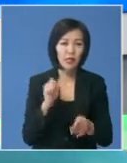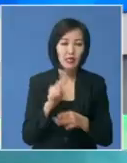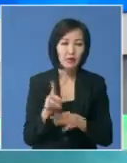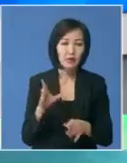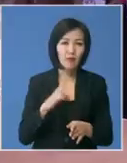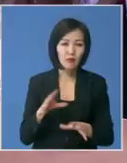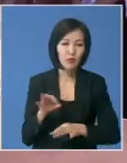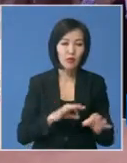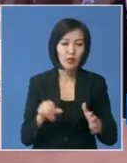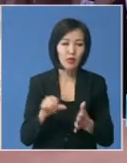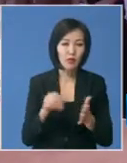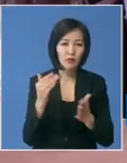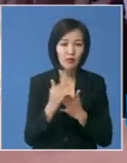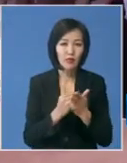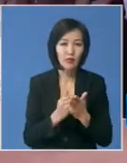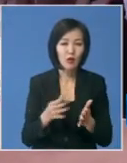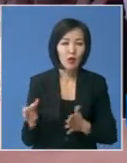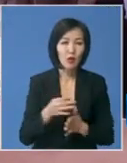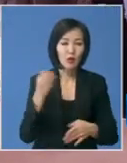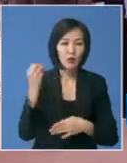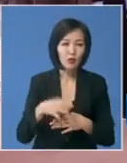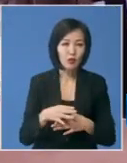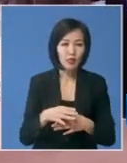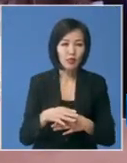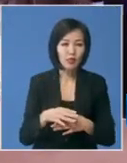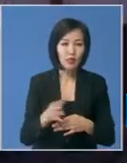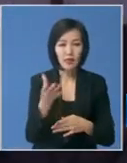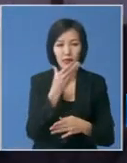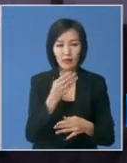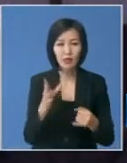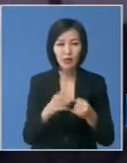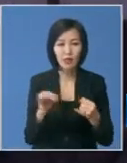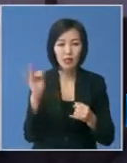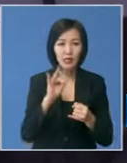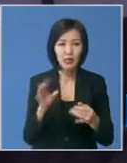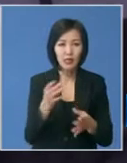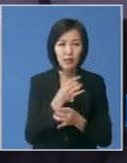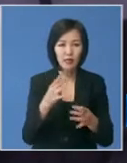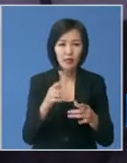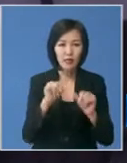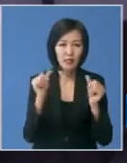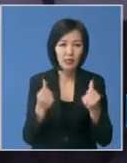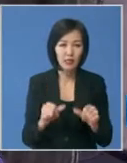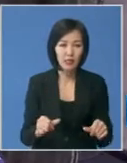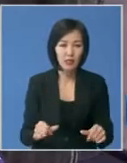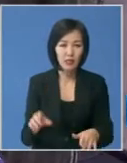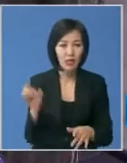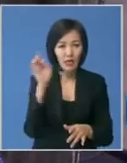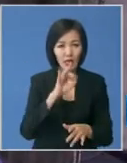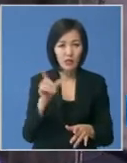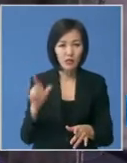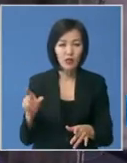жобаға қатысушылар бағдарлама шарты бойынша облыс орталығындағы көрнекті жерлер мен тарихи мәдени ескерткіштер және атақты тұлғалардың мүсіндері